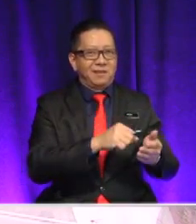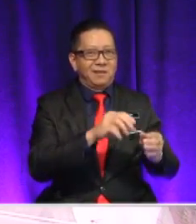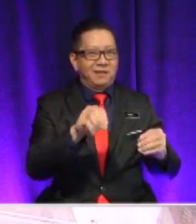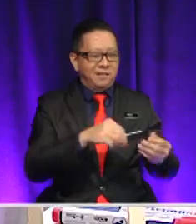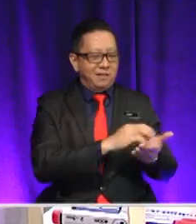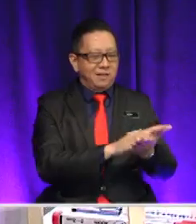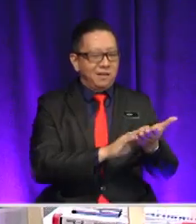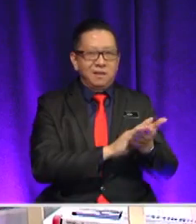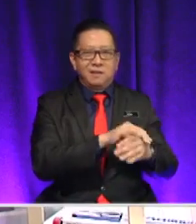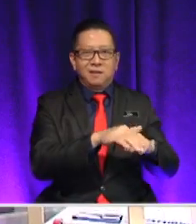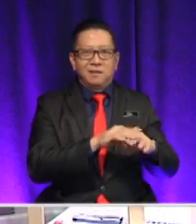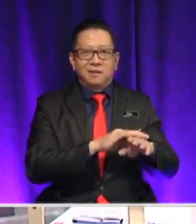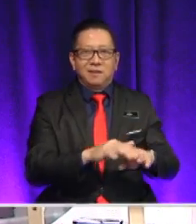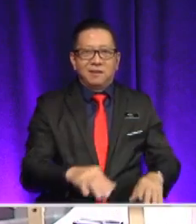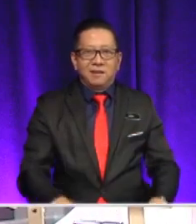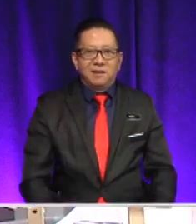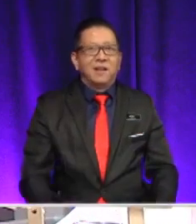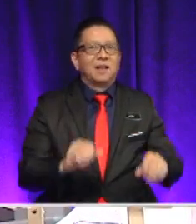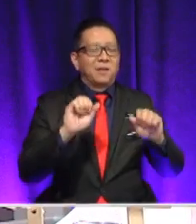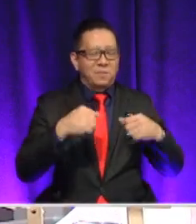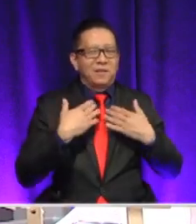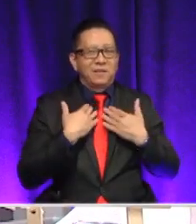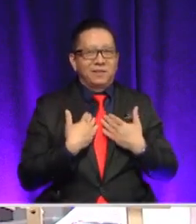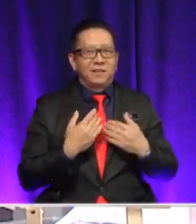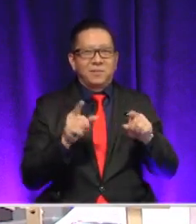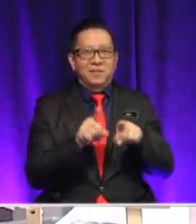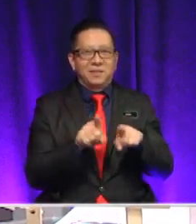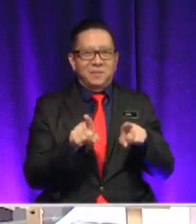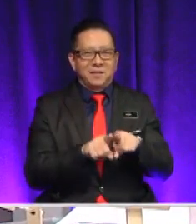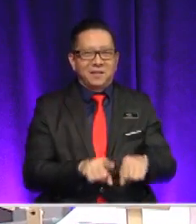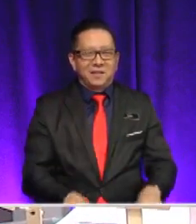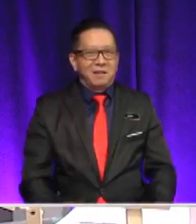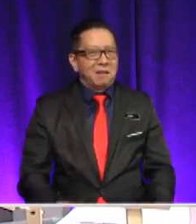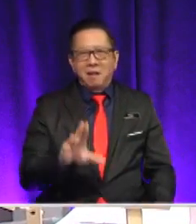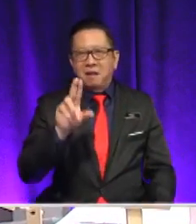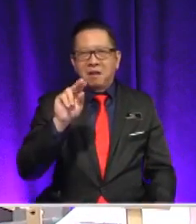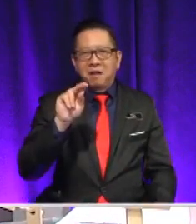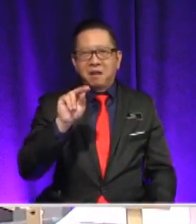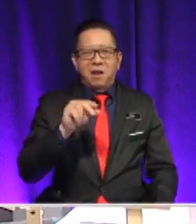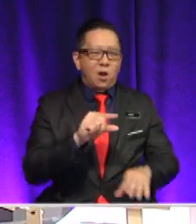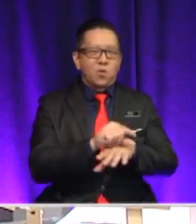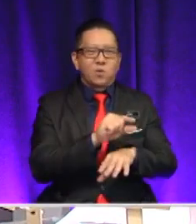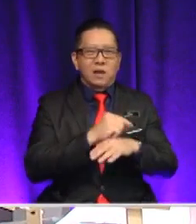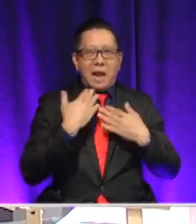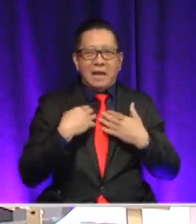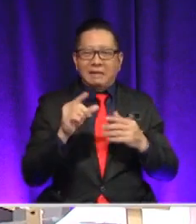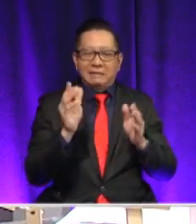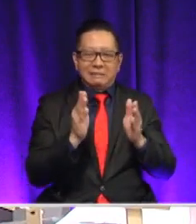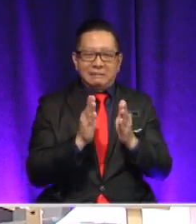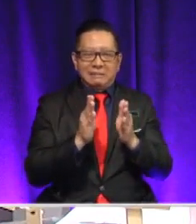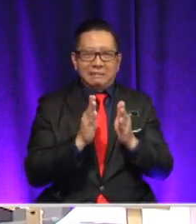kita boleh menggunakan Febri ataupun kain tapi janganlah size baju Abah Ivan Ambillah kain yang kecil